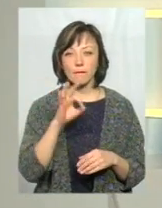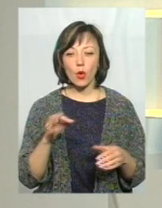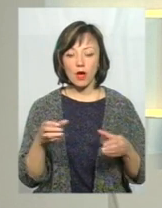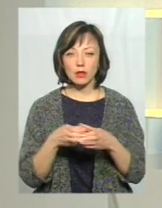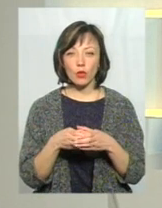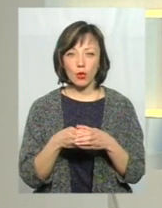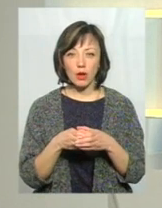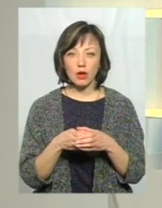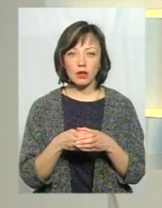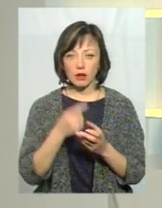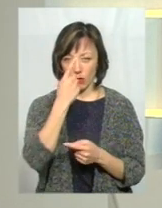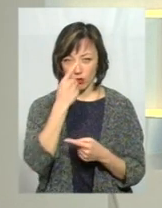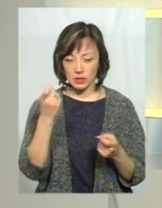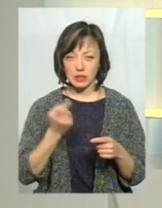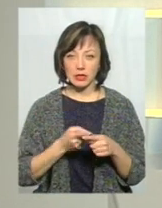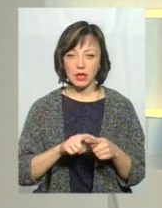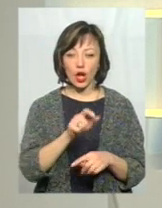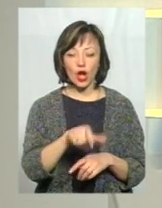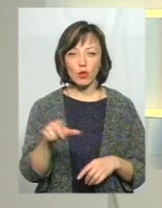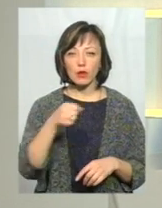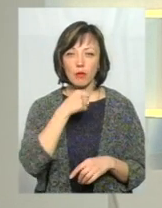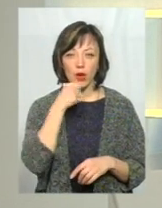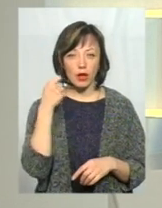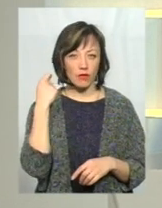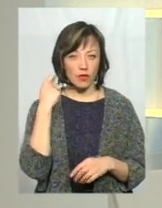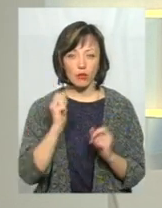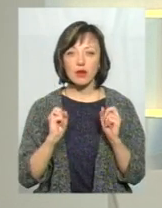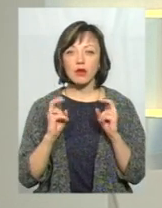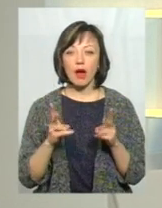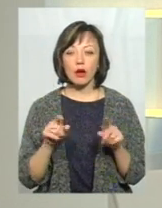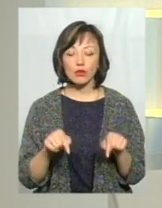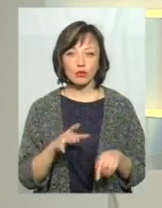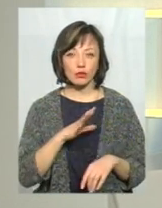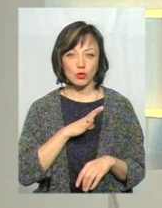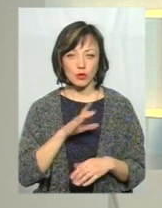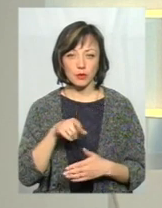категорію, на якій ви наголосили, це люди похилого віку, як тут бути?